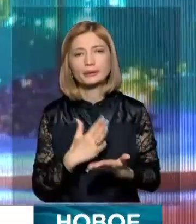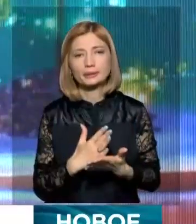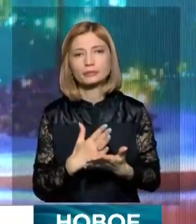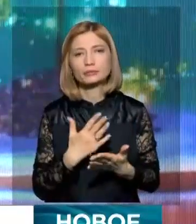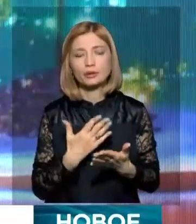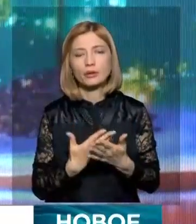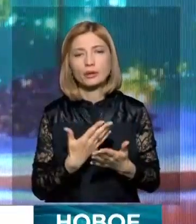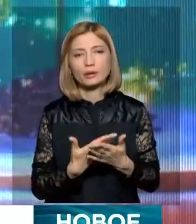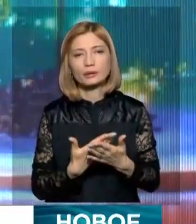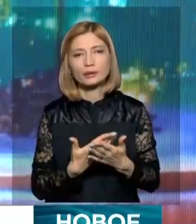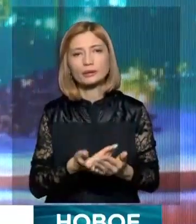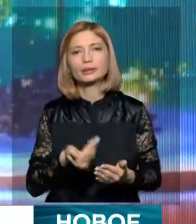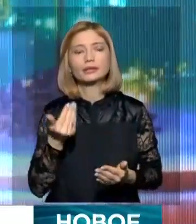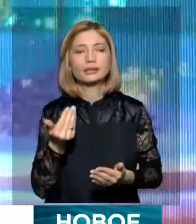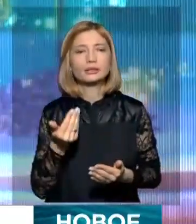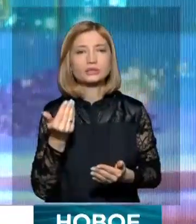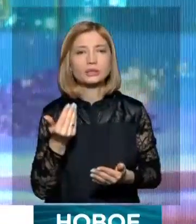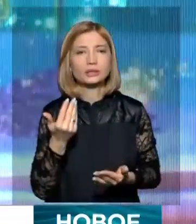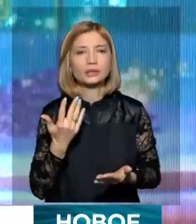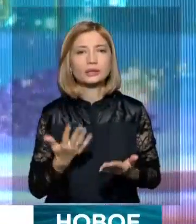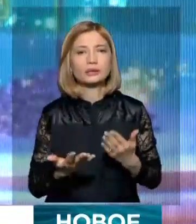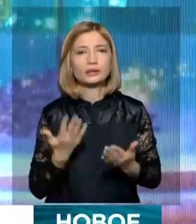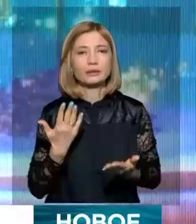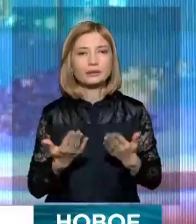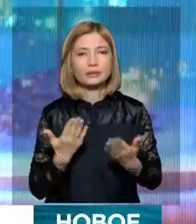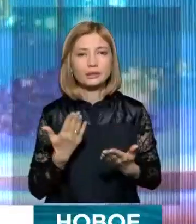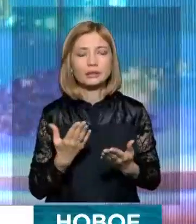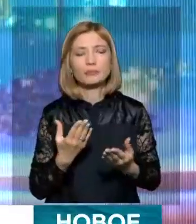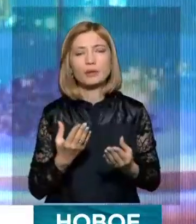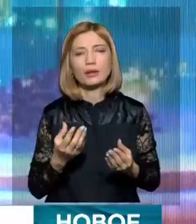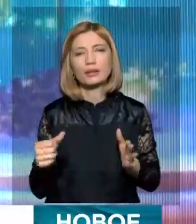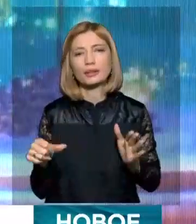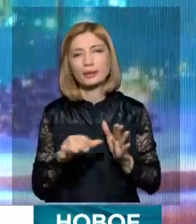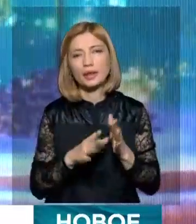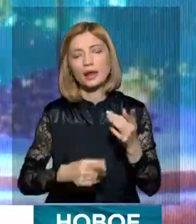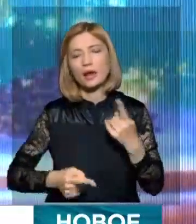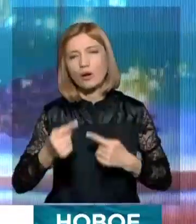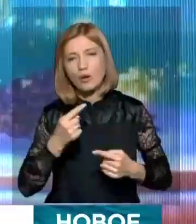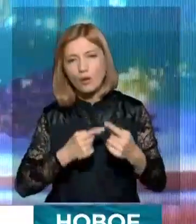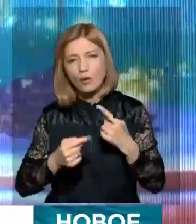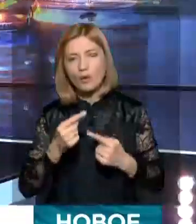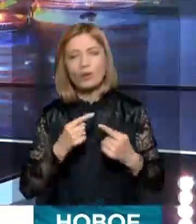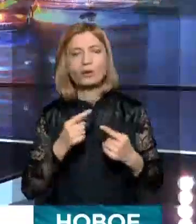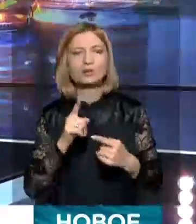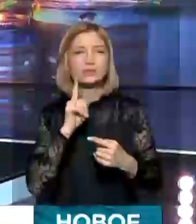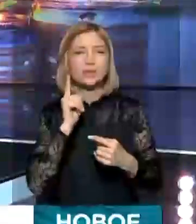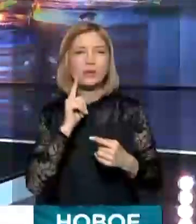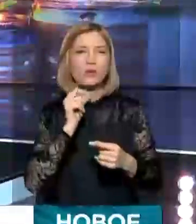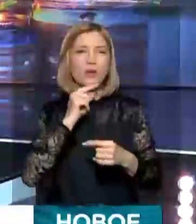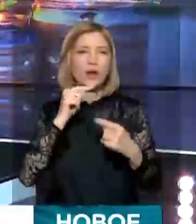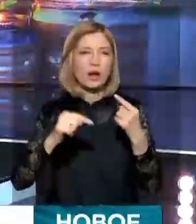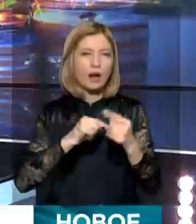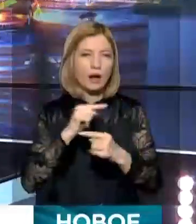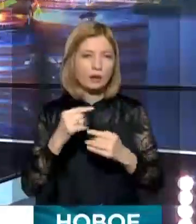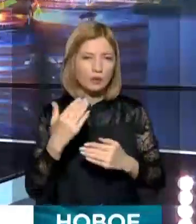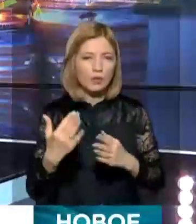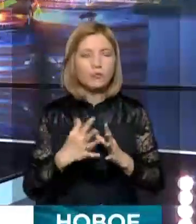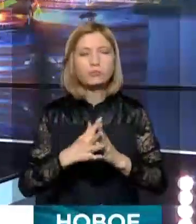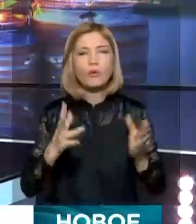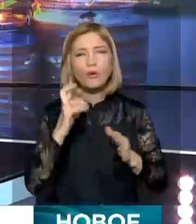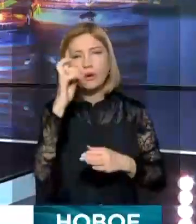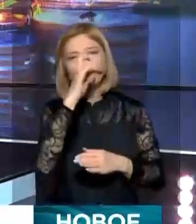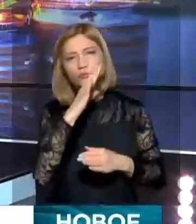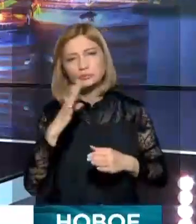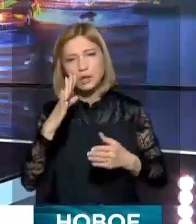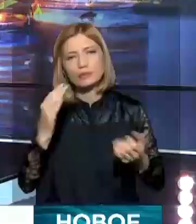что раньше, если возобновляемую энергетику, зеленую экономику, это все поддерживало больше государства, да, в